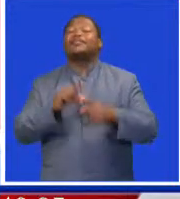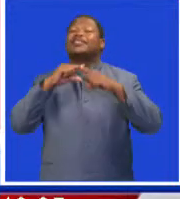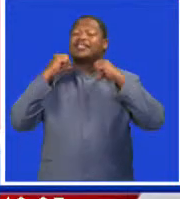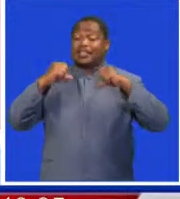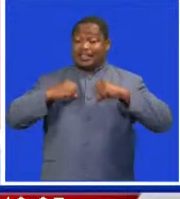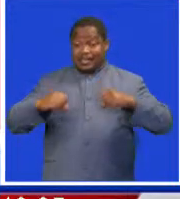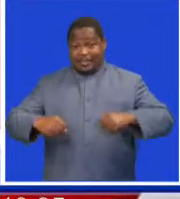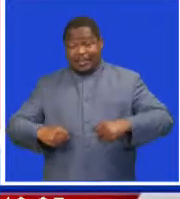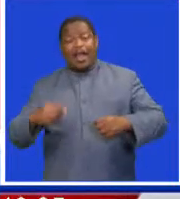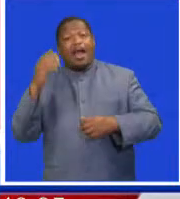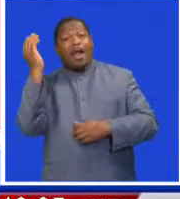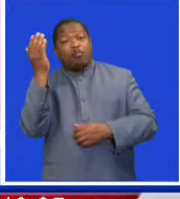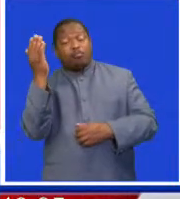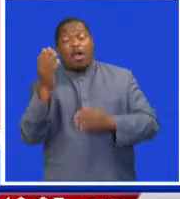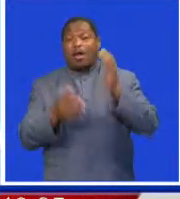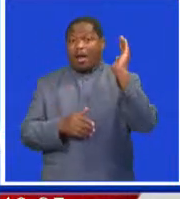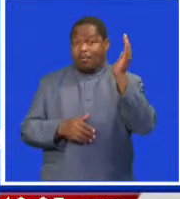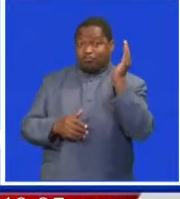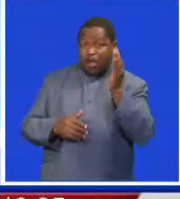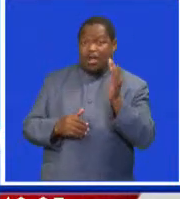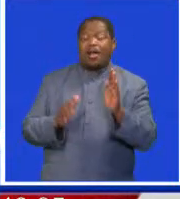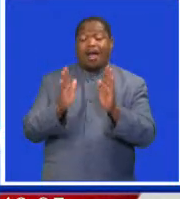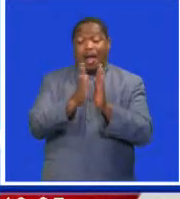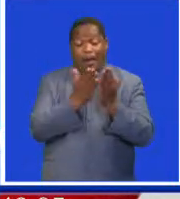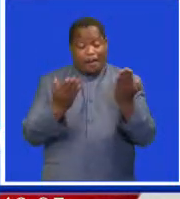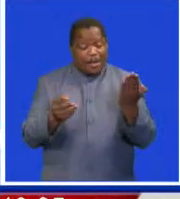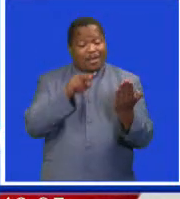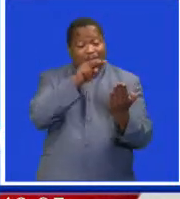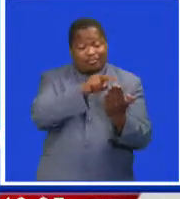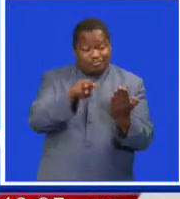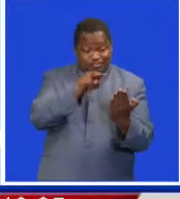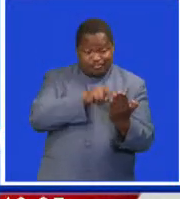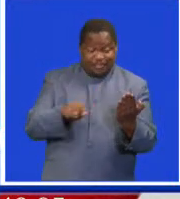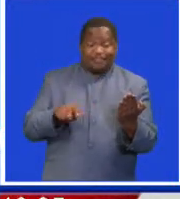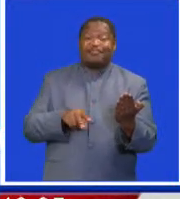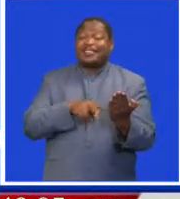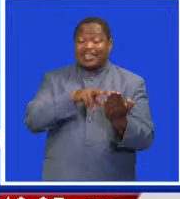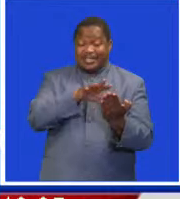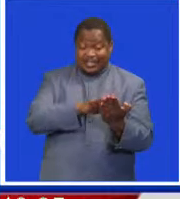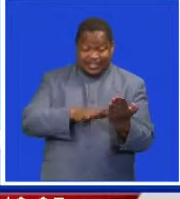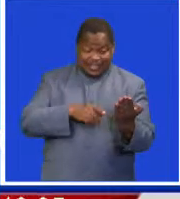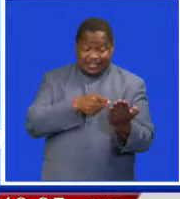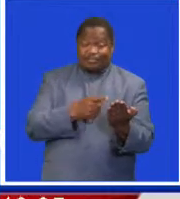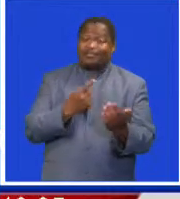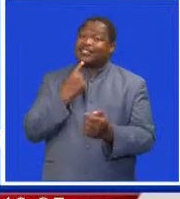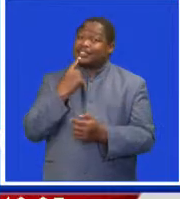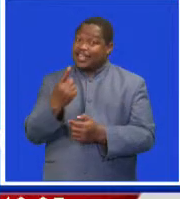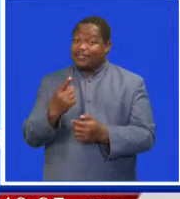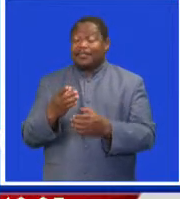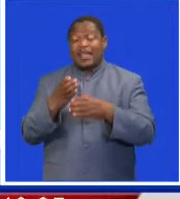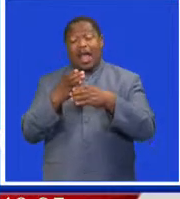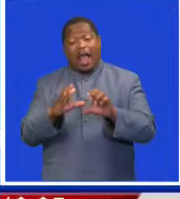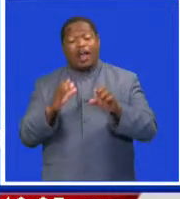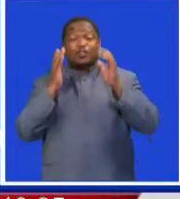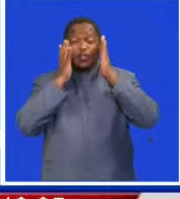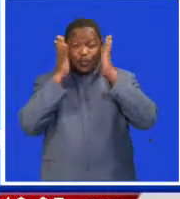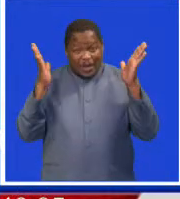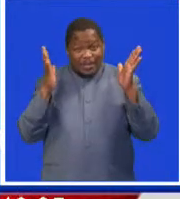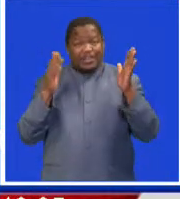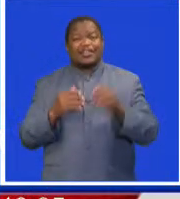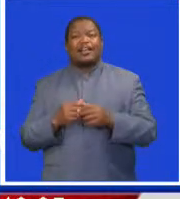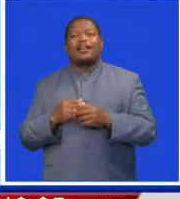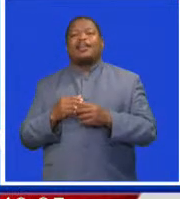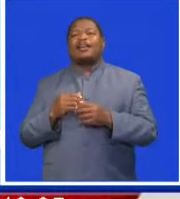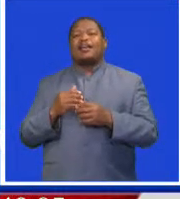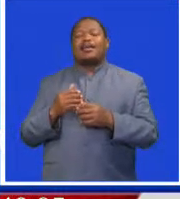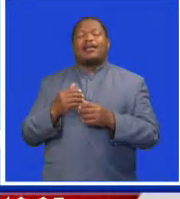lahambisana naso lesimo lesi lokuhambisana ekhathi ke nokuthi bathi uNkulunkulu Normally resorting il kamka kashane gabi nangulungul